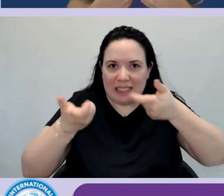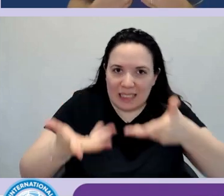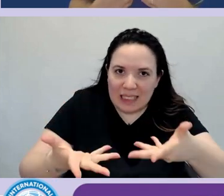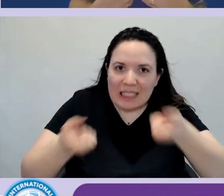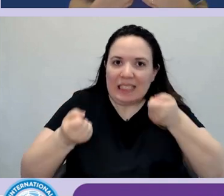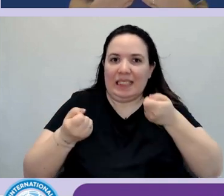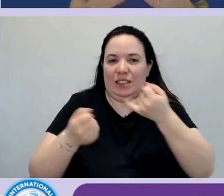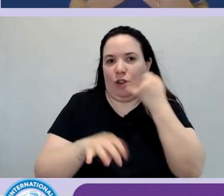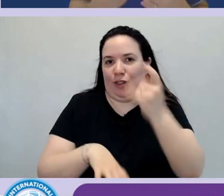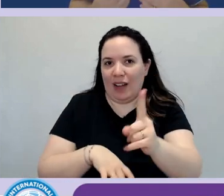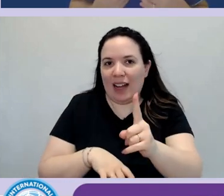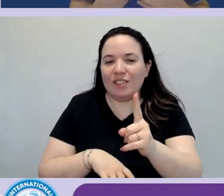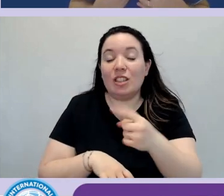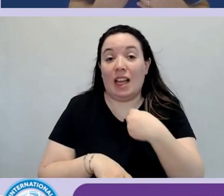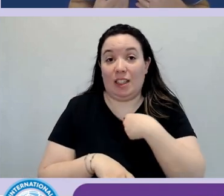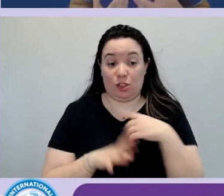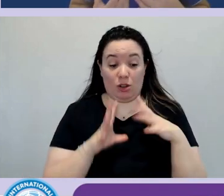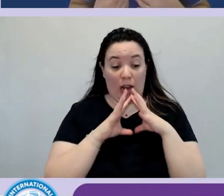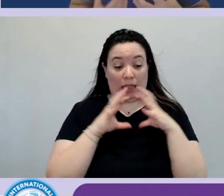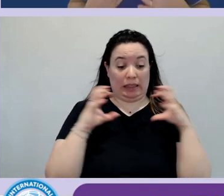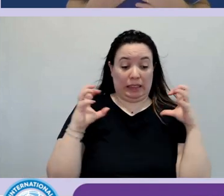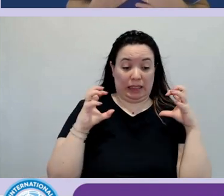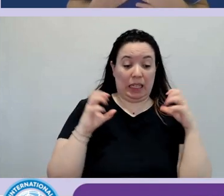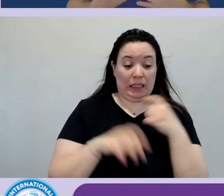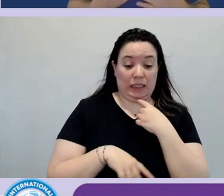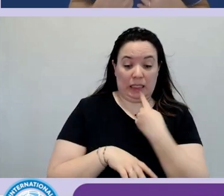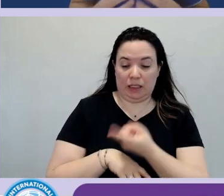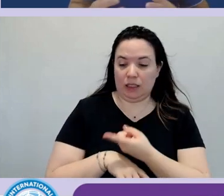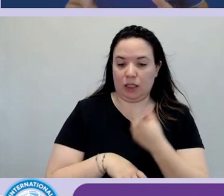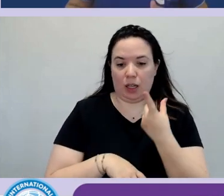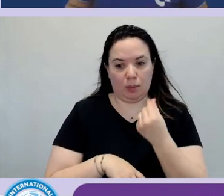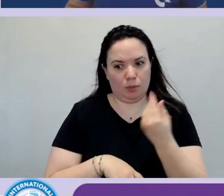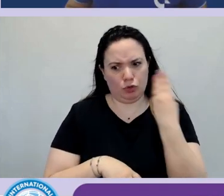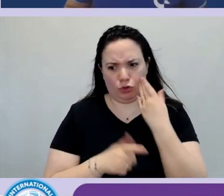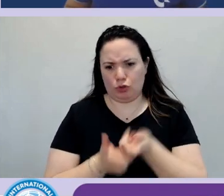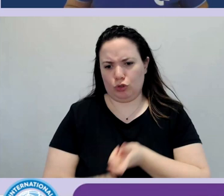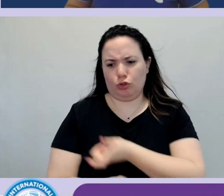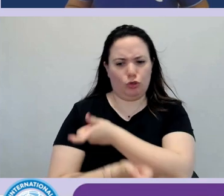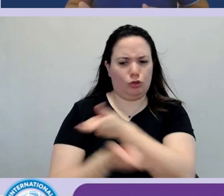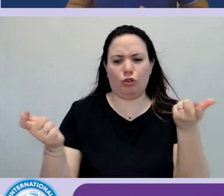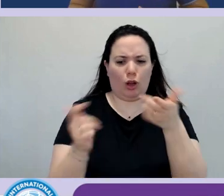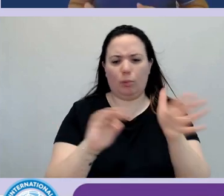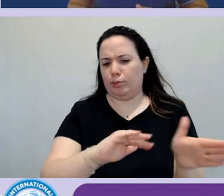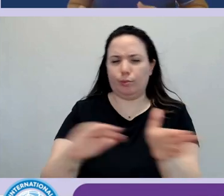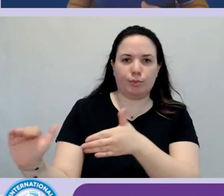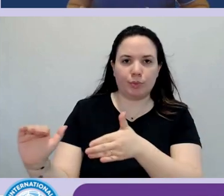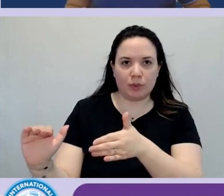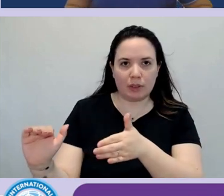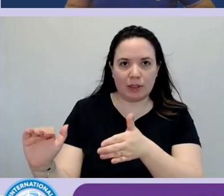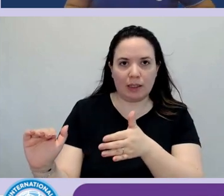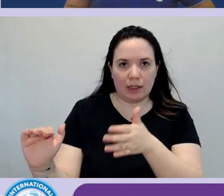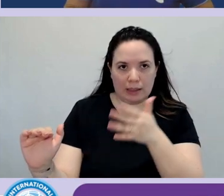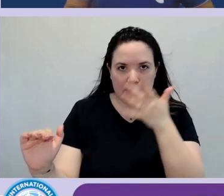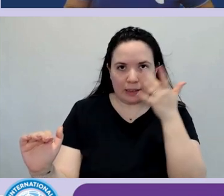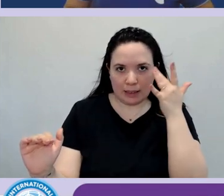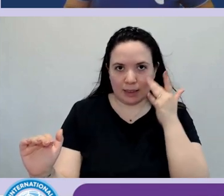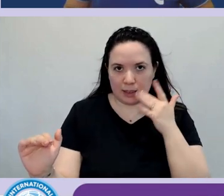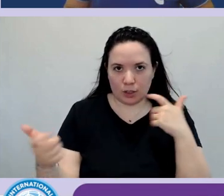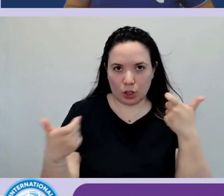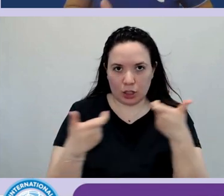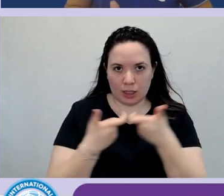azienda avrei paura di dire secondo me è un onere sproporzionato Cioè queste sono cose che poi finisci veramente in